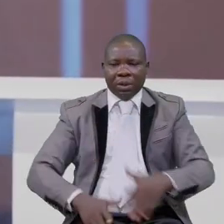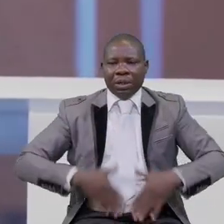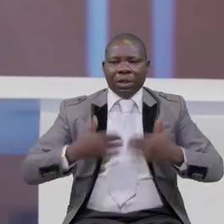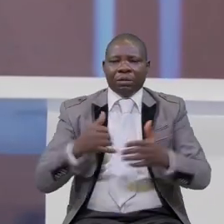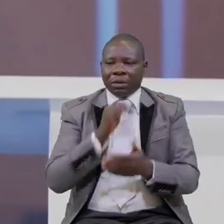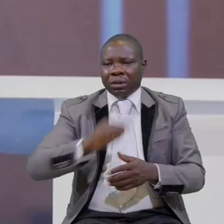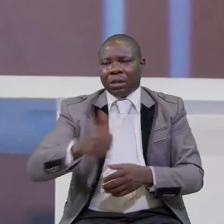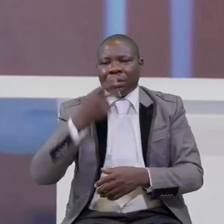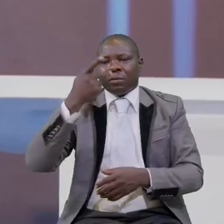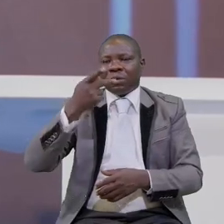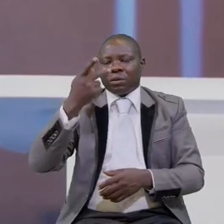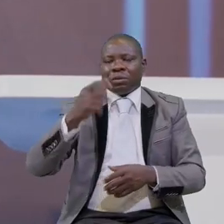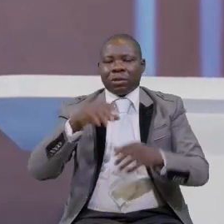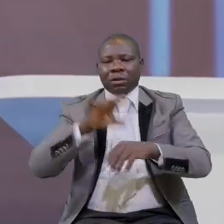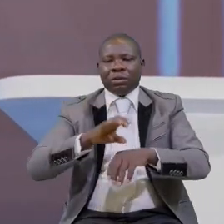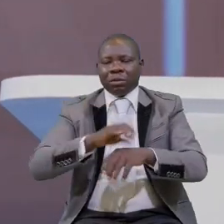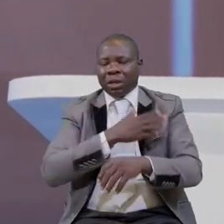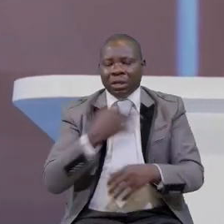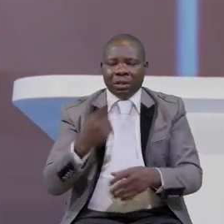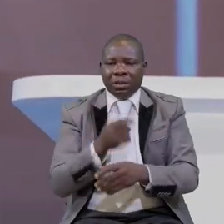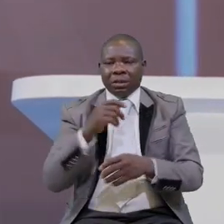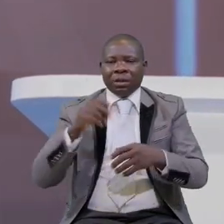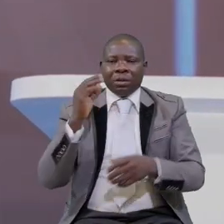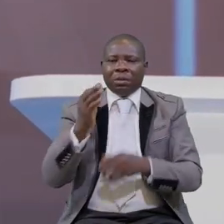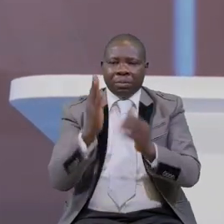église pentecôtiste. Et le pasteur